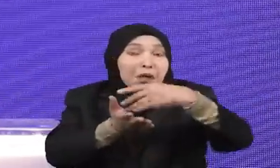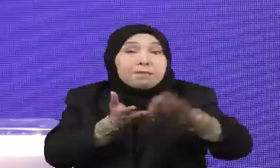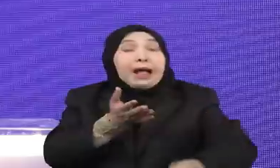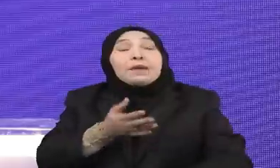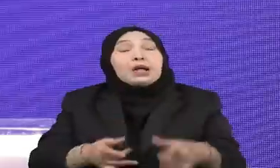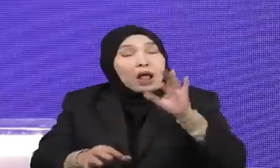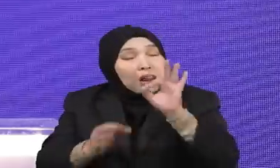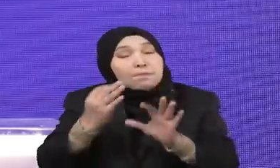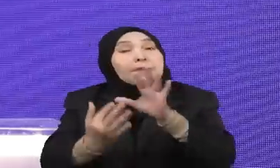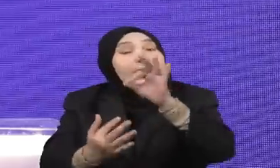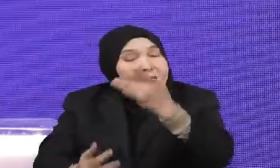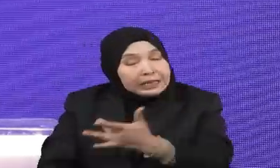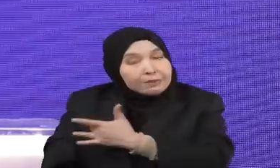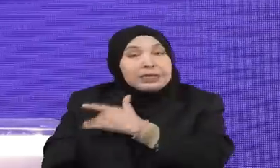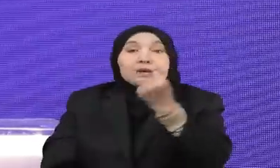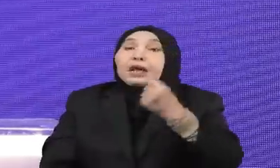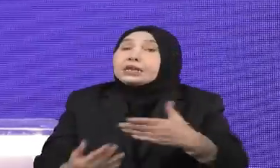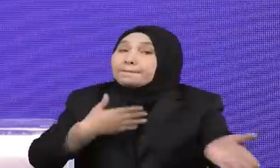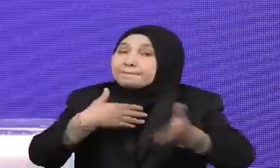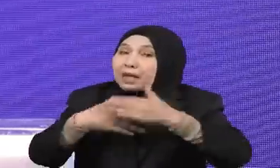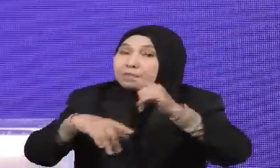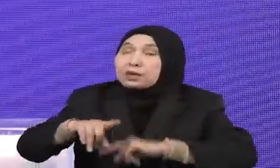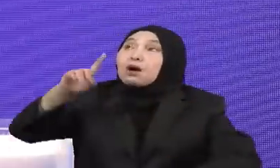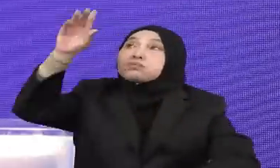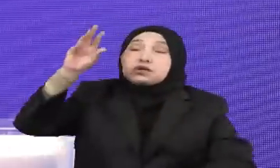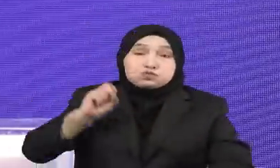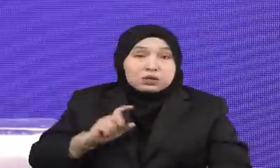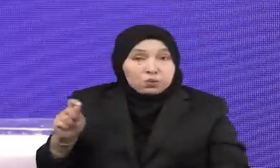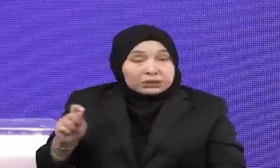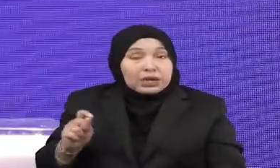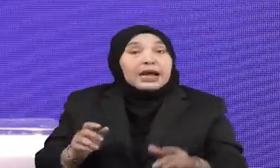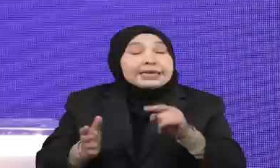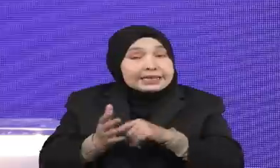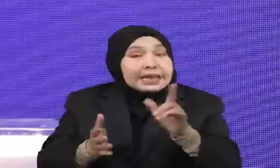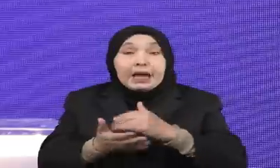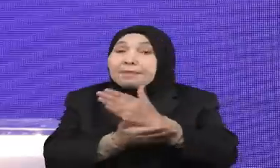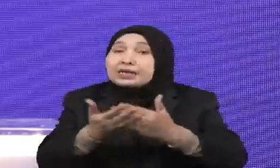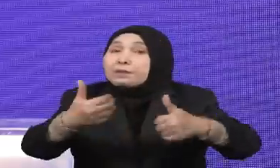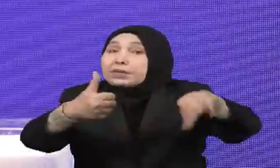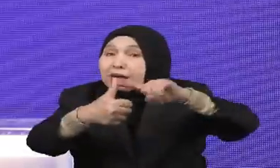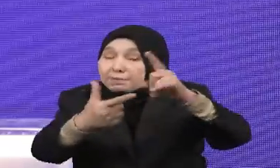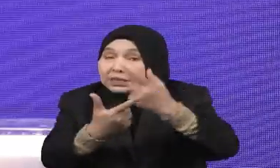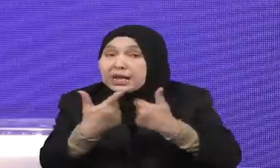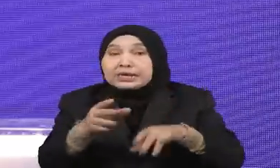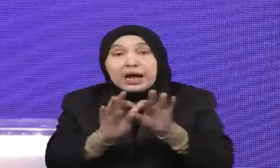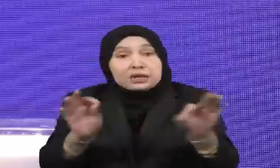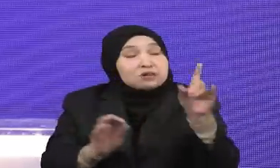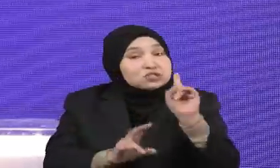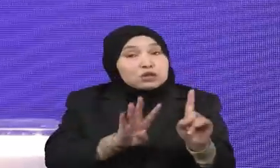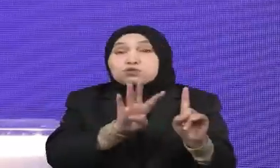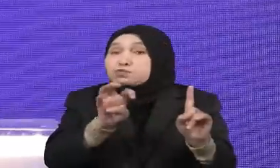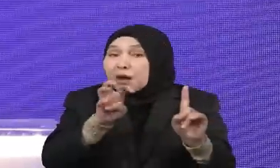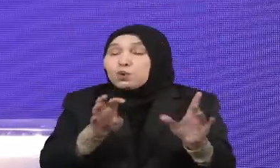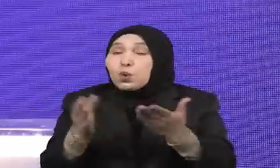beriman kembali kepada kepada Allah Subhanahu Wa Ta'ala inilah bahagian pertama daripada ayat 140